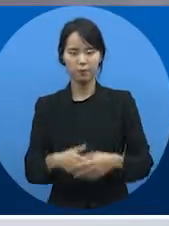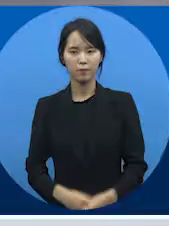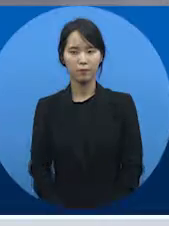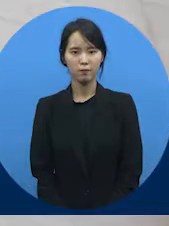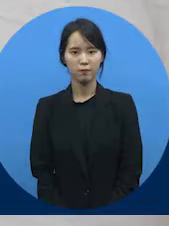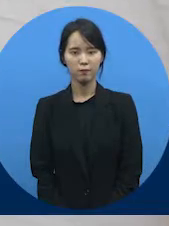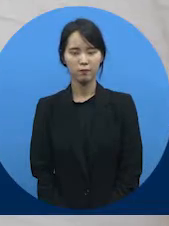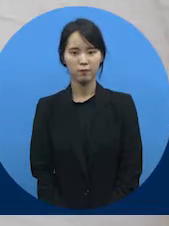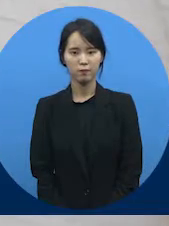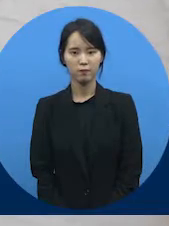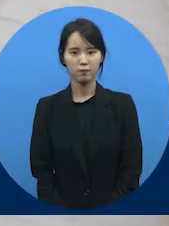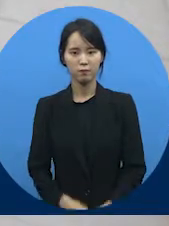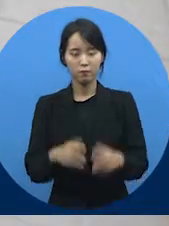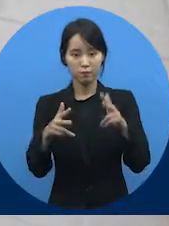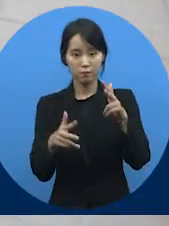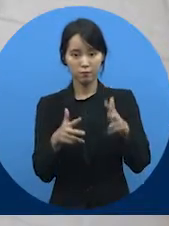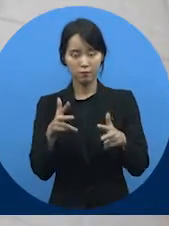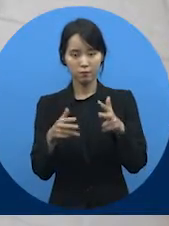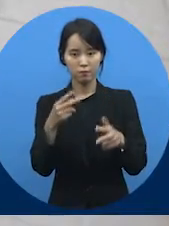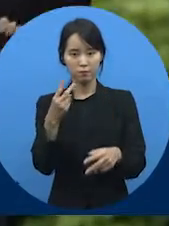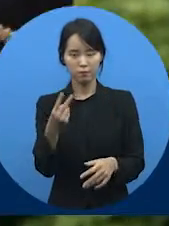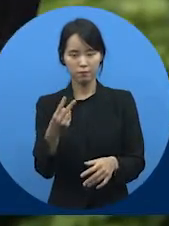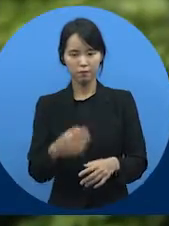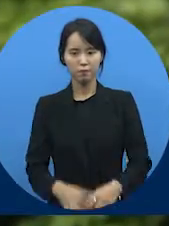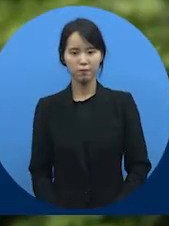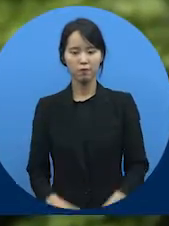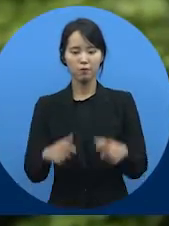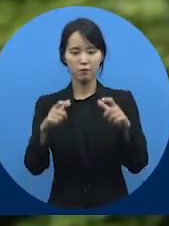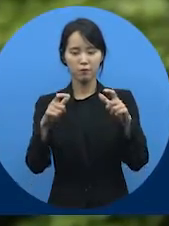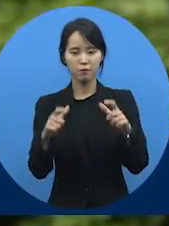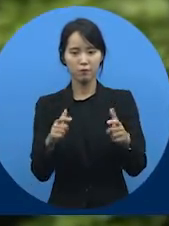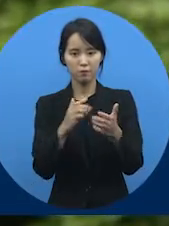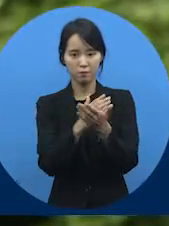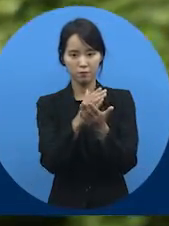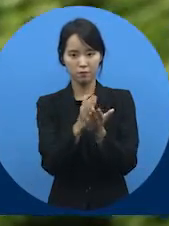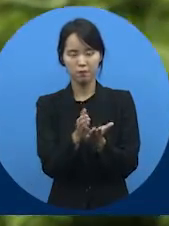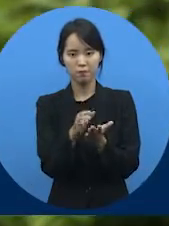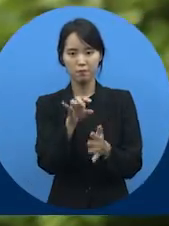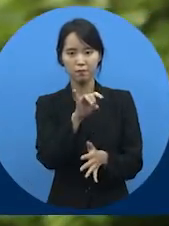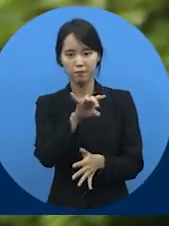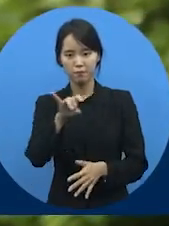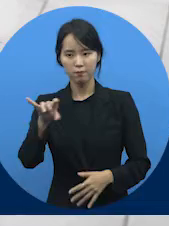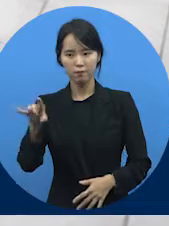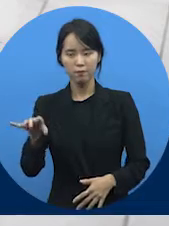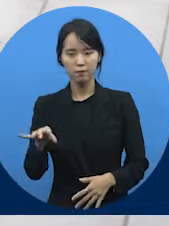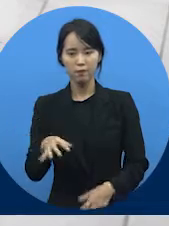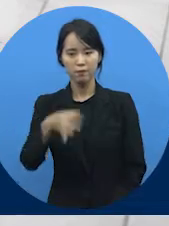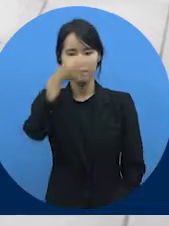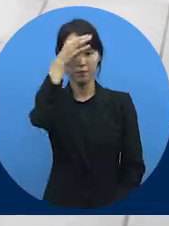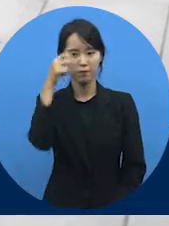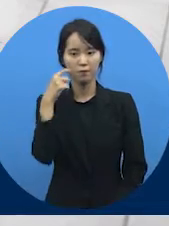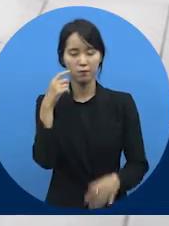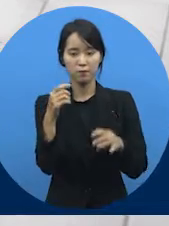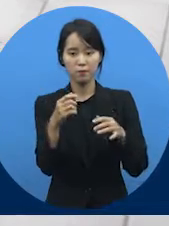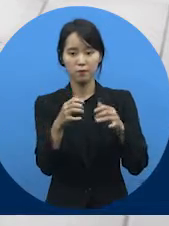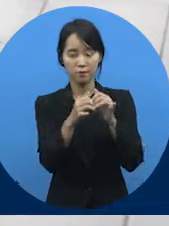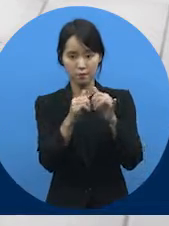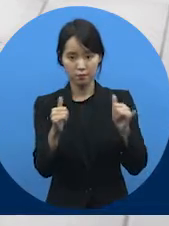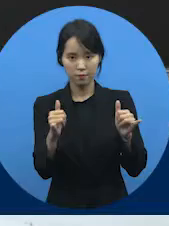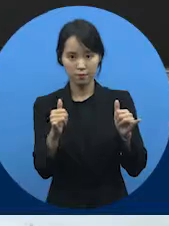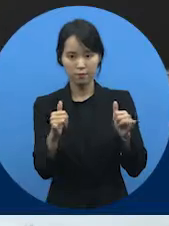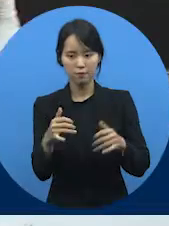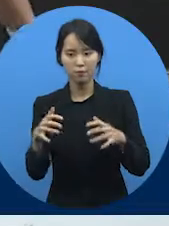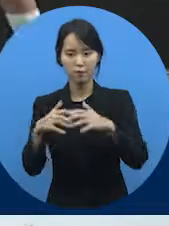진행합니다. 이 두 사업은 서울문화재단 공모사업으로 선정돼 지역의 분야별